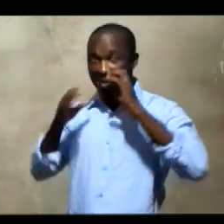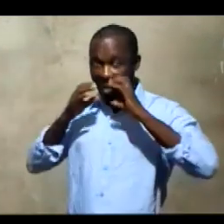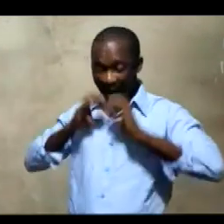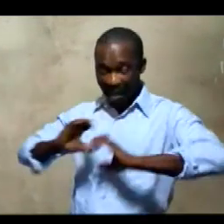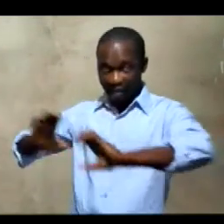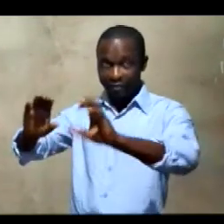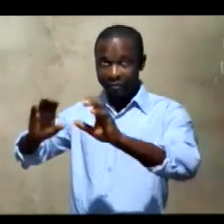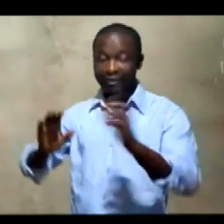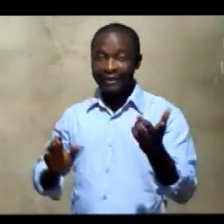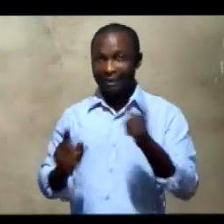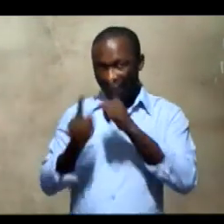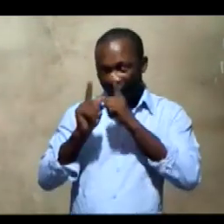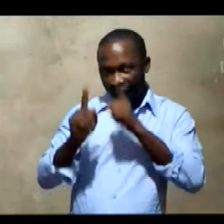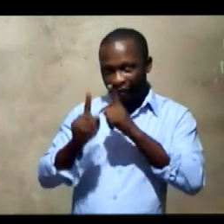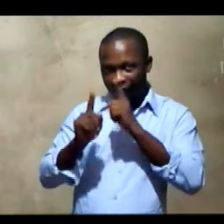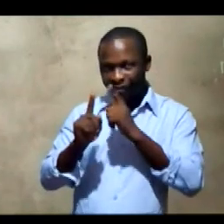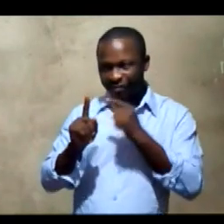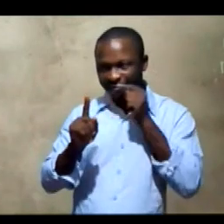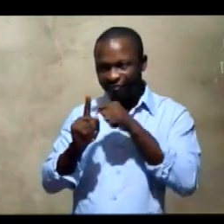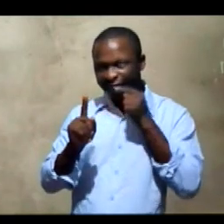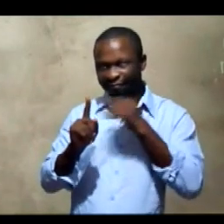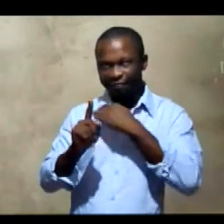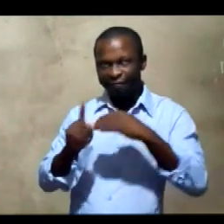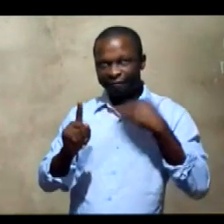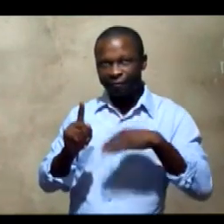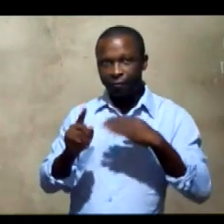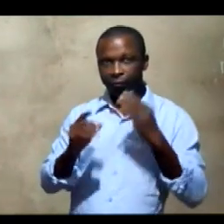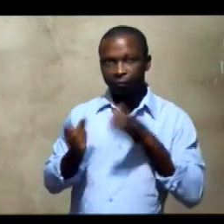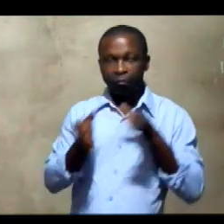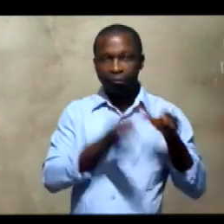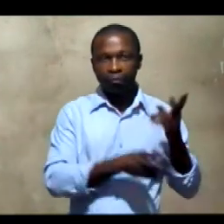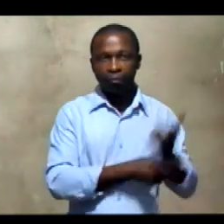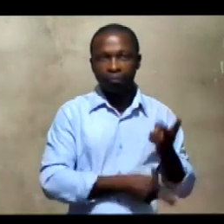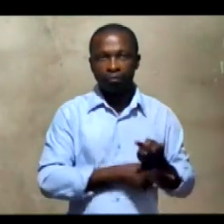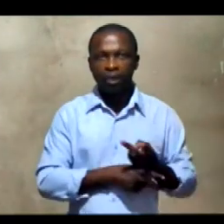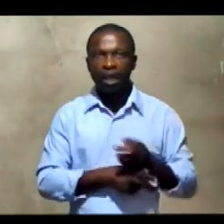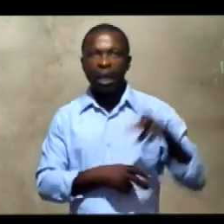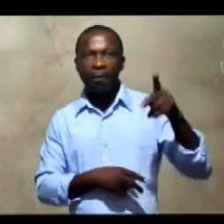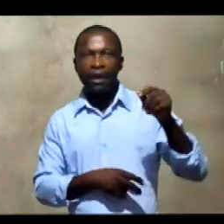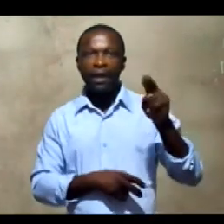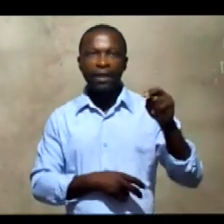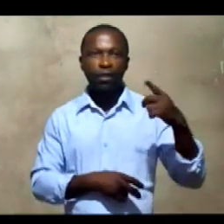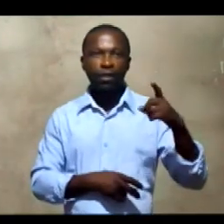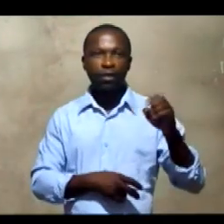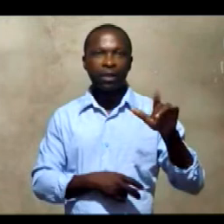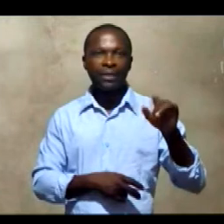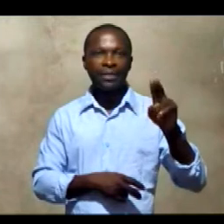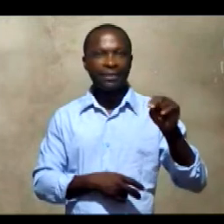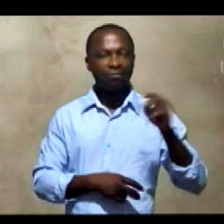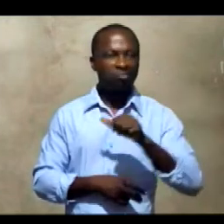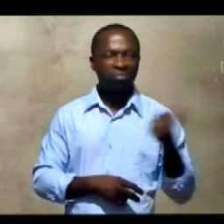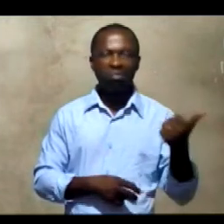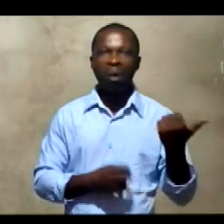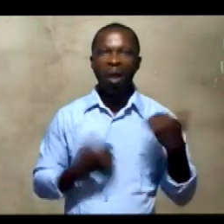cornes, les pangolins et leurs écailles, la protection de la biodiversité est un enjeu de gouvernance en Afrique. Le braconnage répond